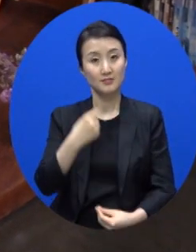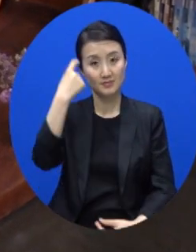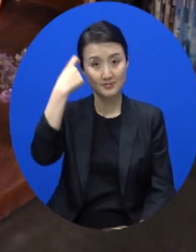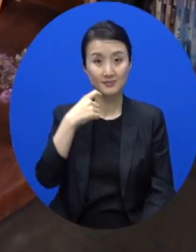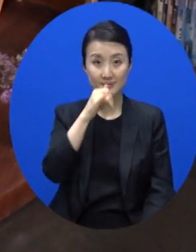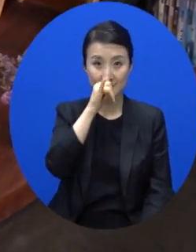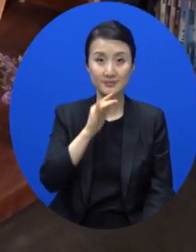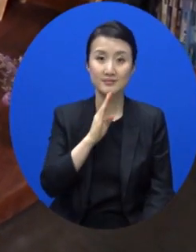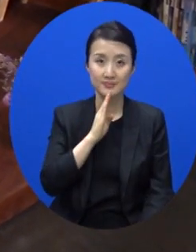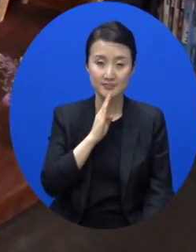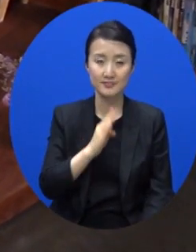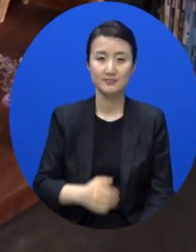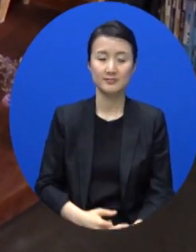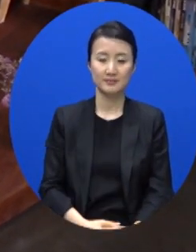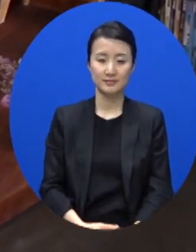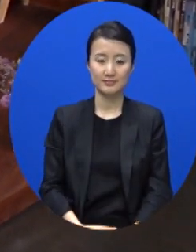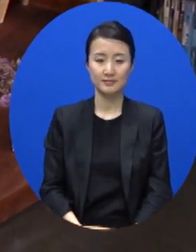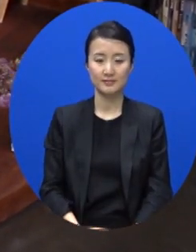그래서